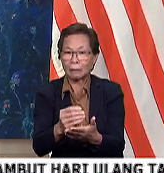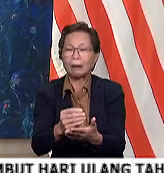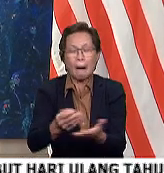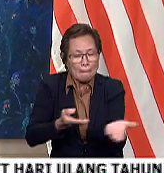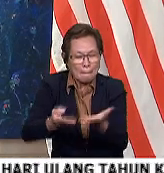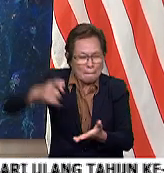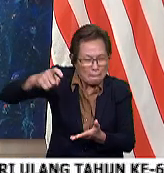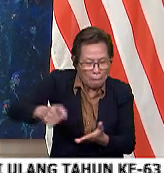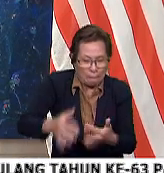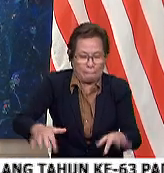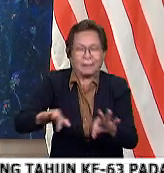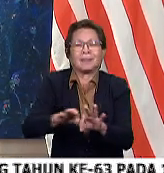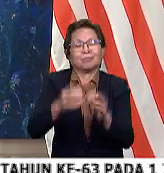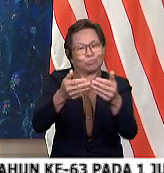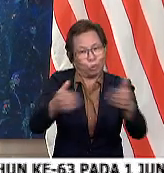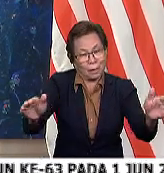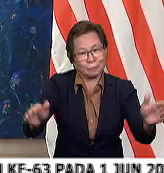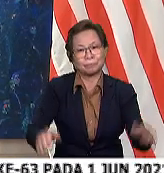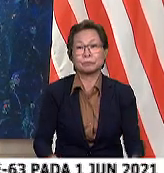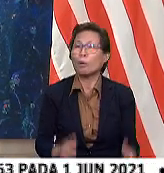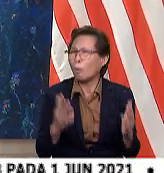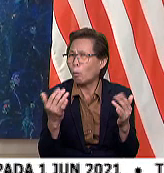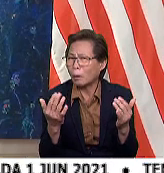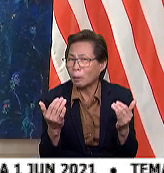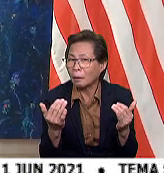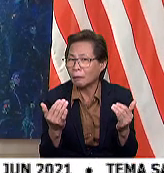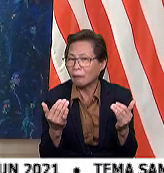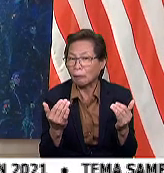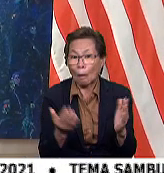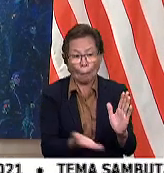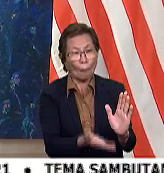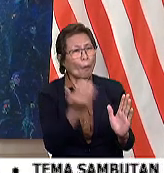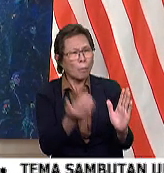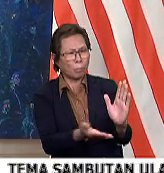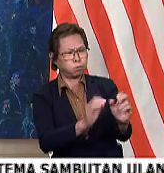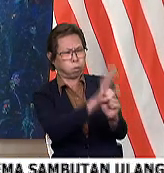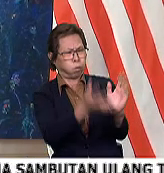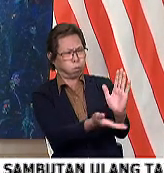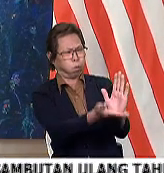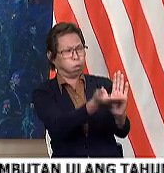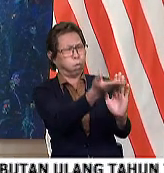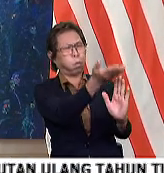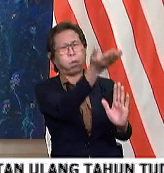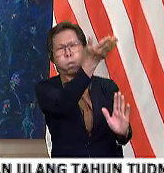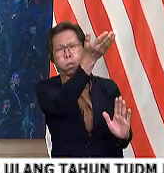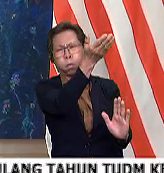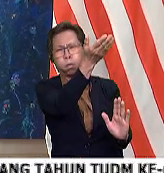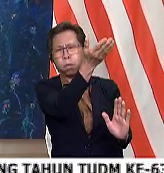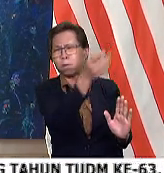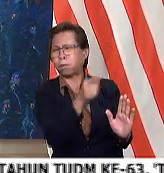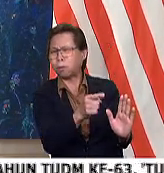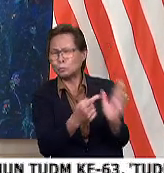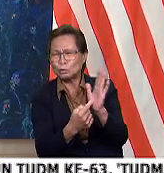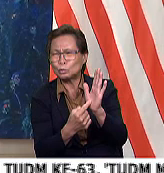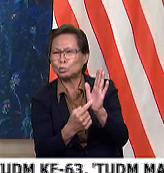perlu Hai tidak kan ini diambil setelah tren peningkatan kmit 19